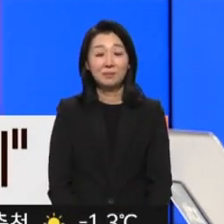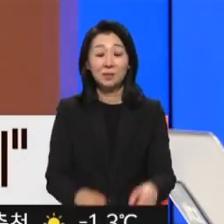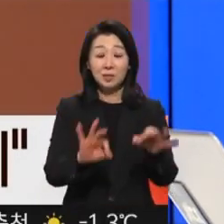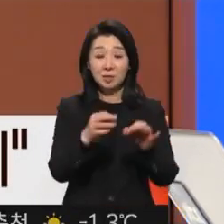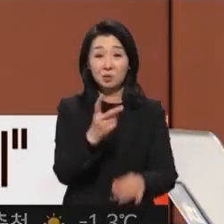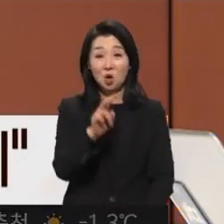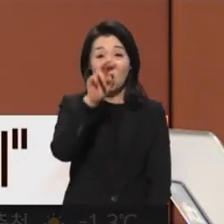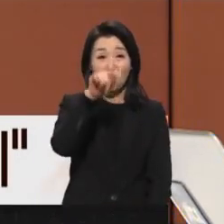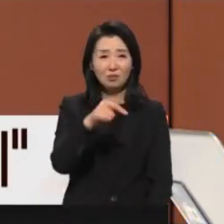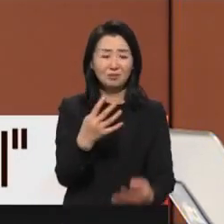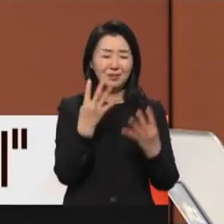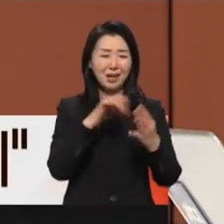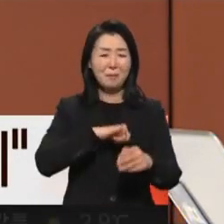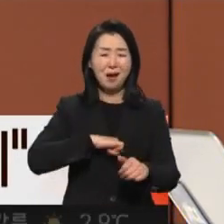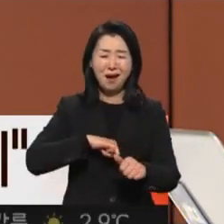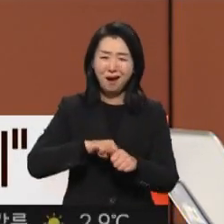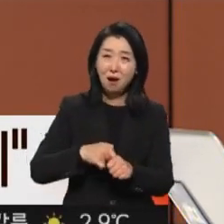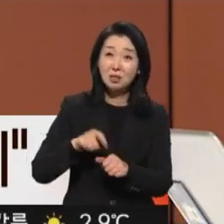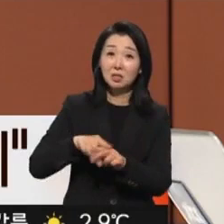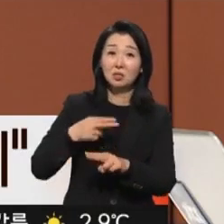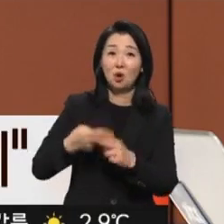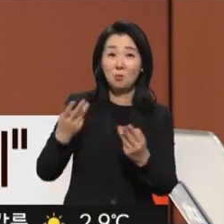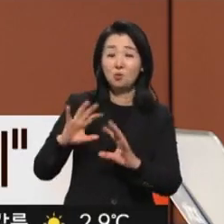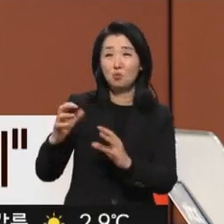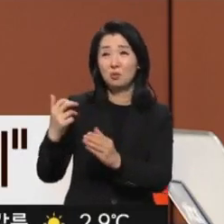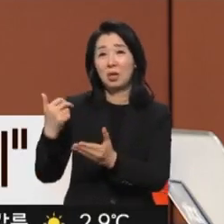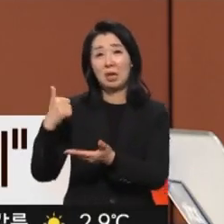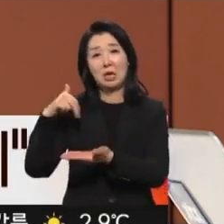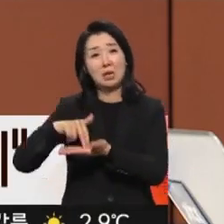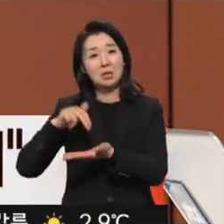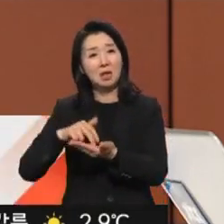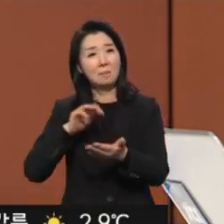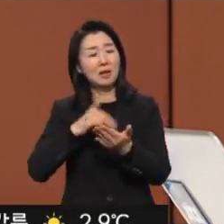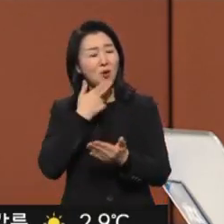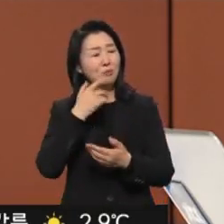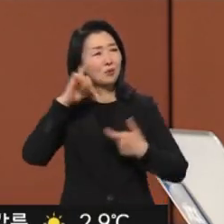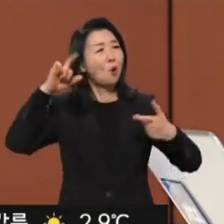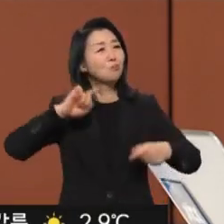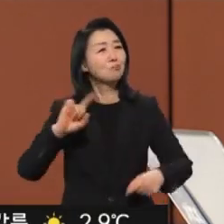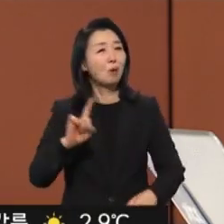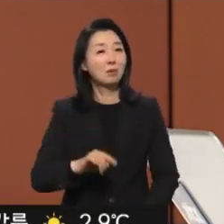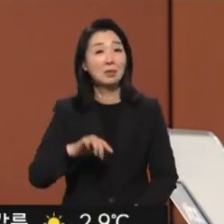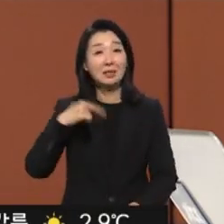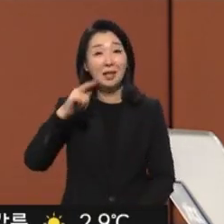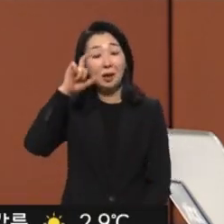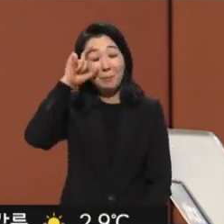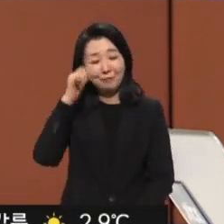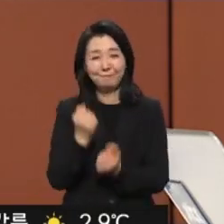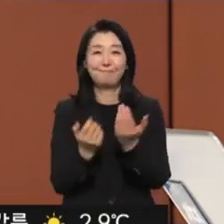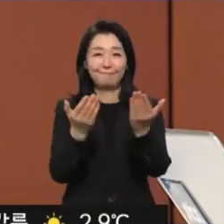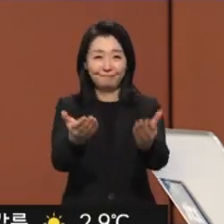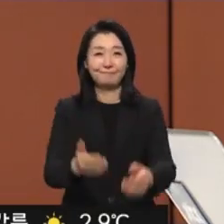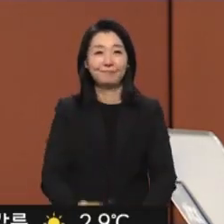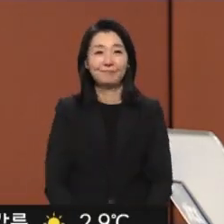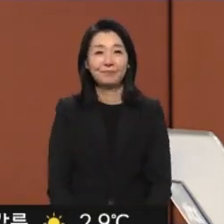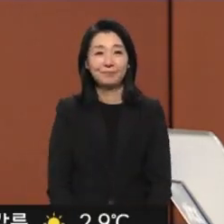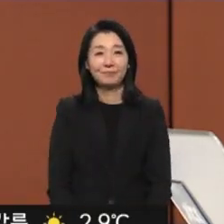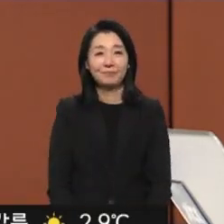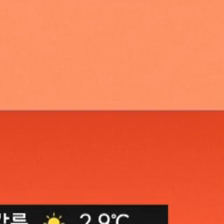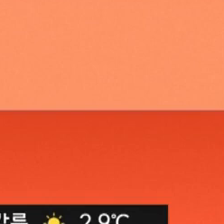김경수 사면 억지 선물, 국민의힘 반성 없이 영웅 행세로 제목을 잡겠습니다. 다음은 박준우 마커의 주민입니다.